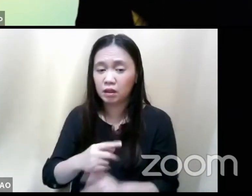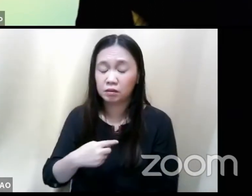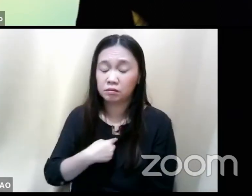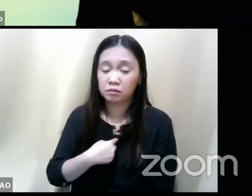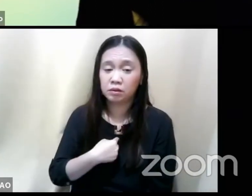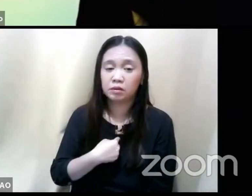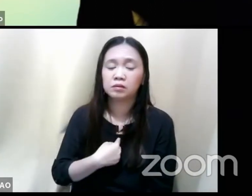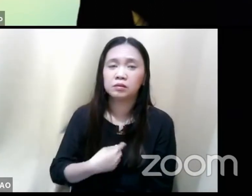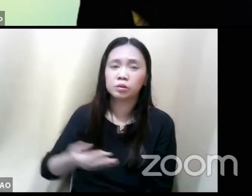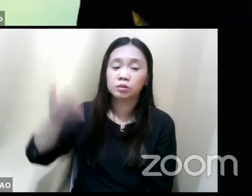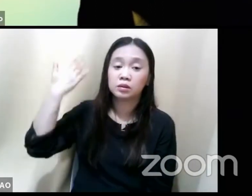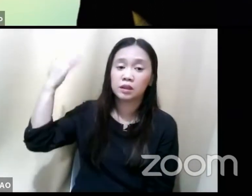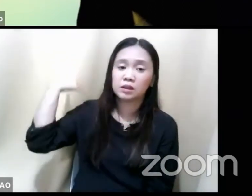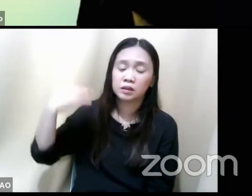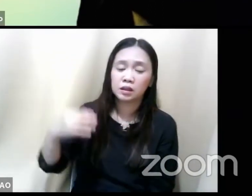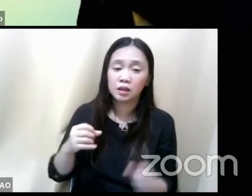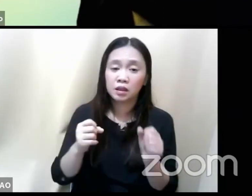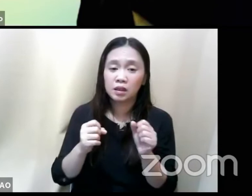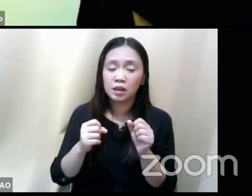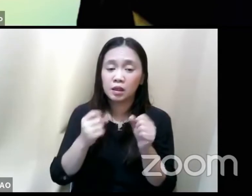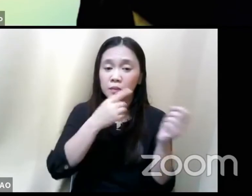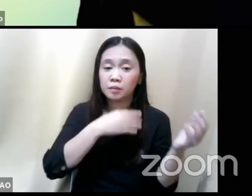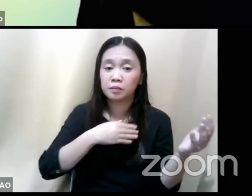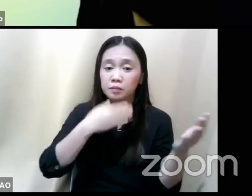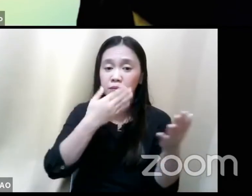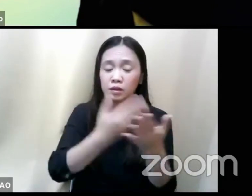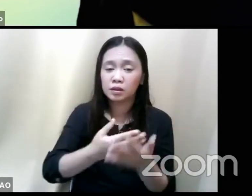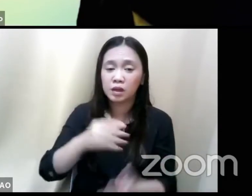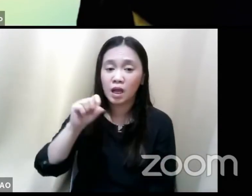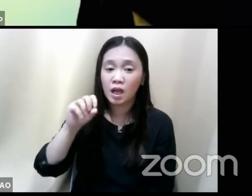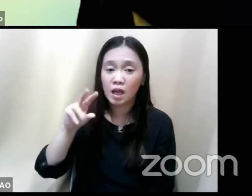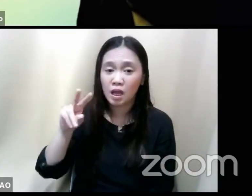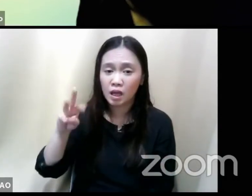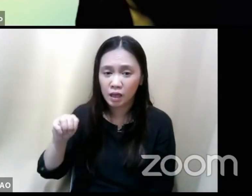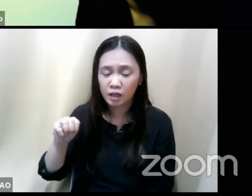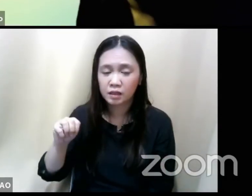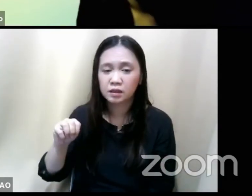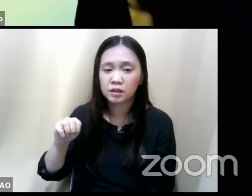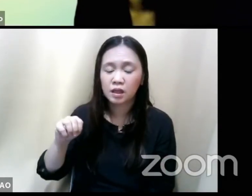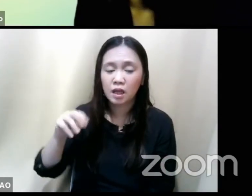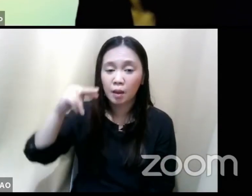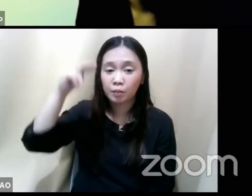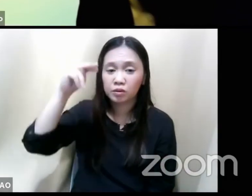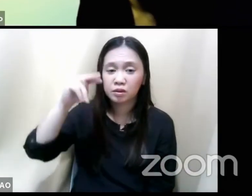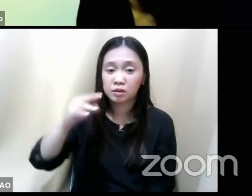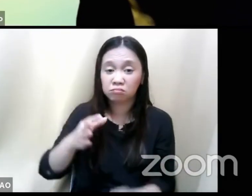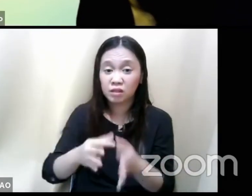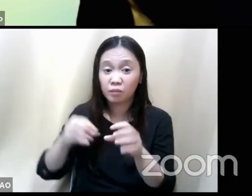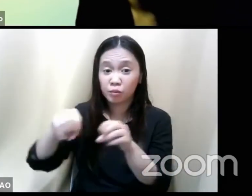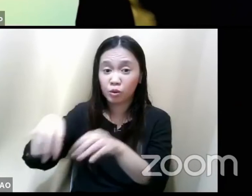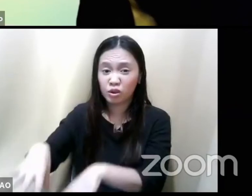kami ng SM North EDSA, Mark, pag nawala ka, tumayo ka lang dyan kay Jollibee. Diba? Ganun